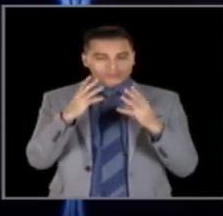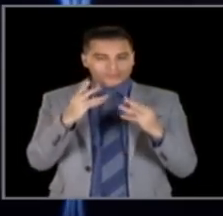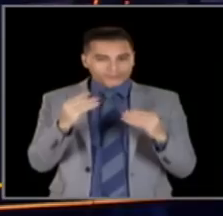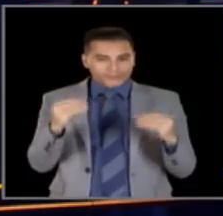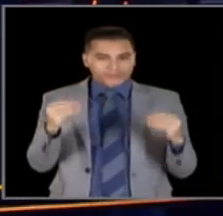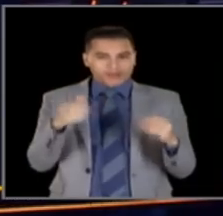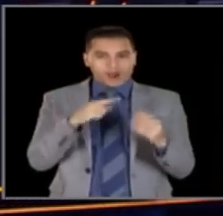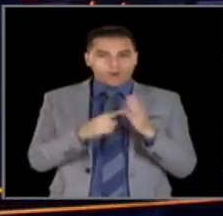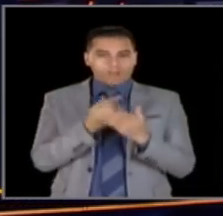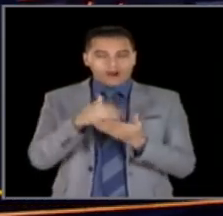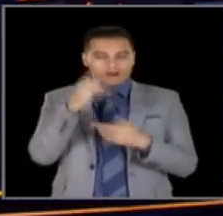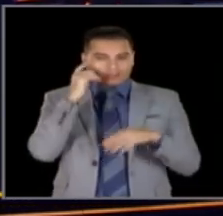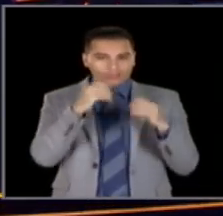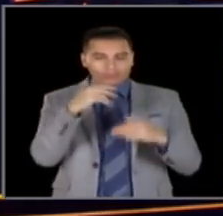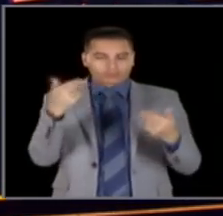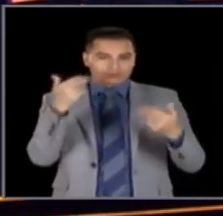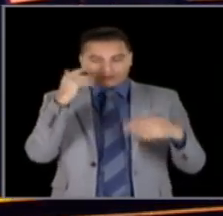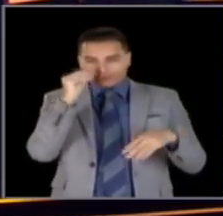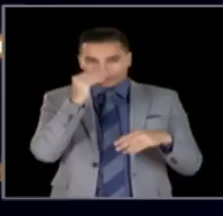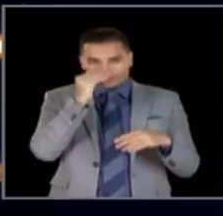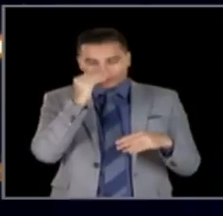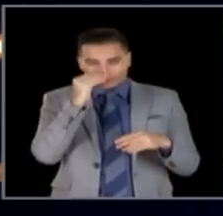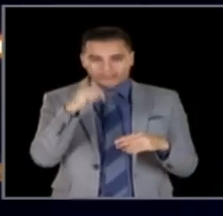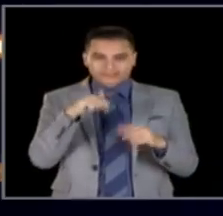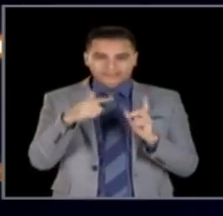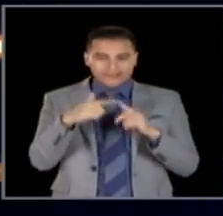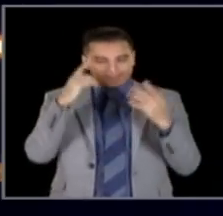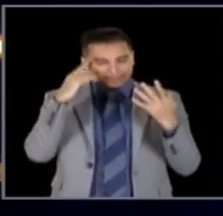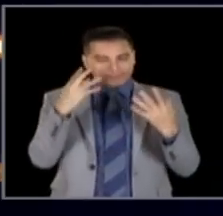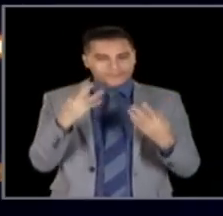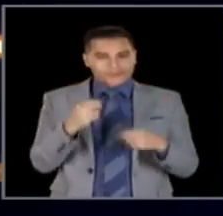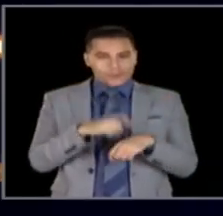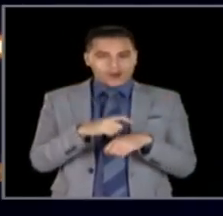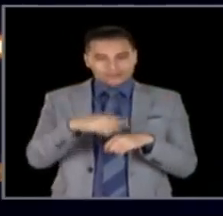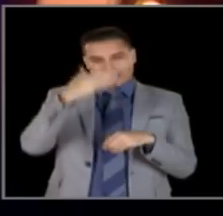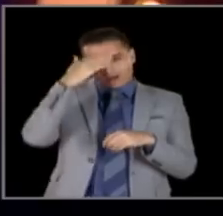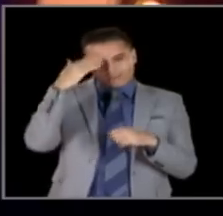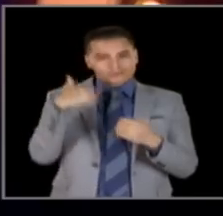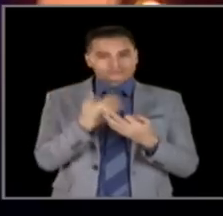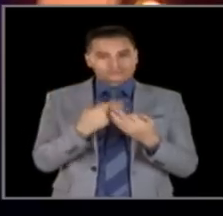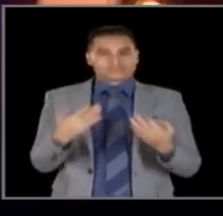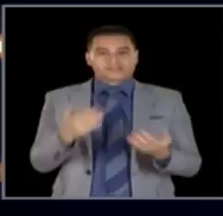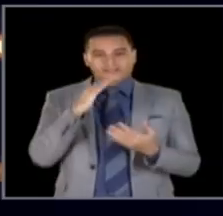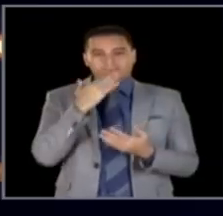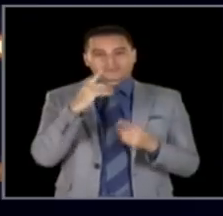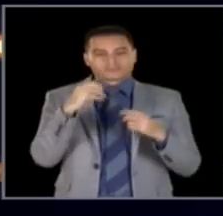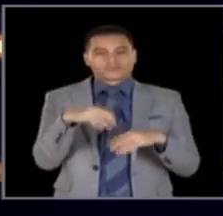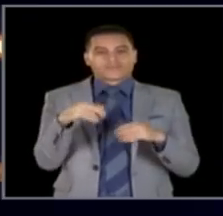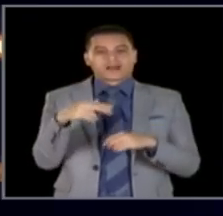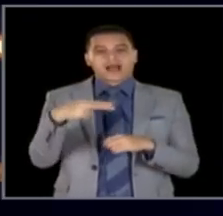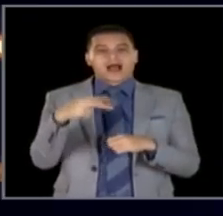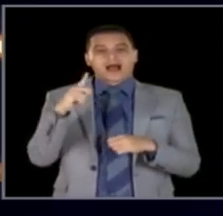أكيد يعني قلت بنسبة كبيرة عن المرة اللي فاتت، فإن شاء الله يكون بتفرق. مع اكتساب الوقت في اكتساب خبرة بتفرق. أكيد. عبد